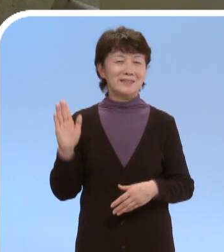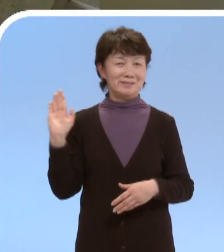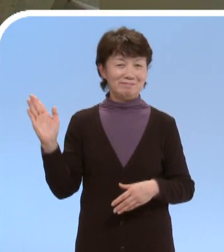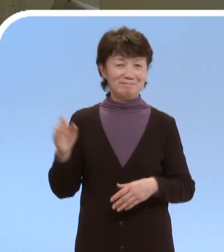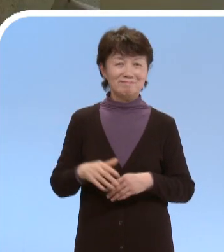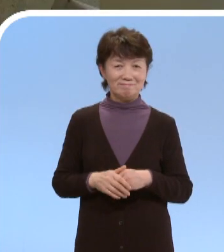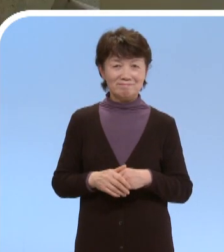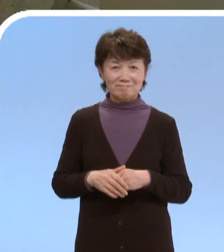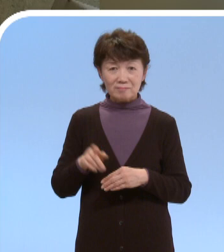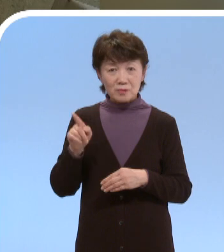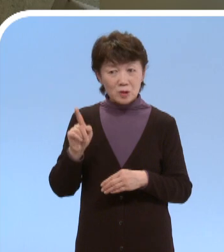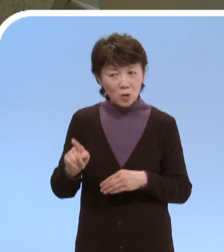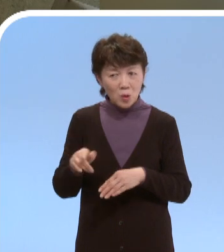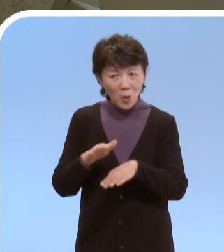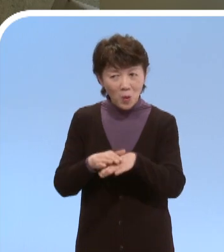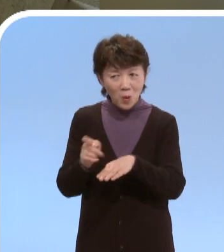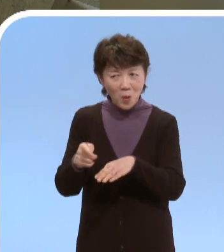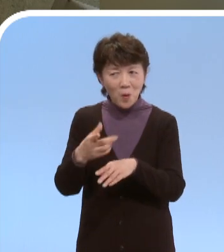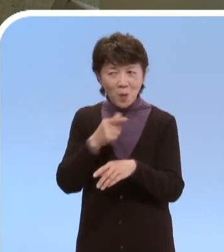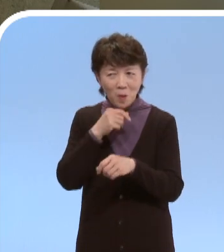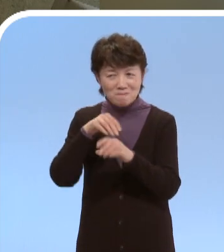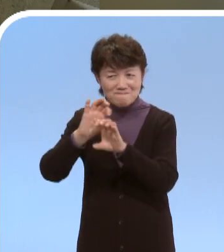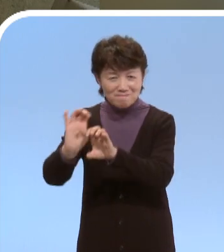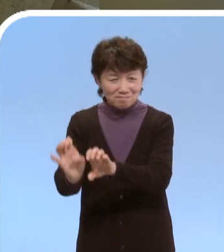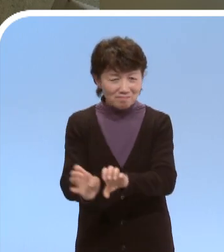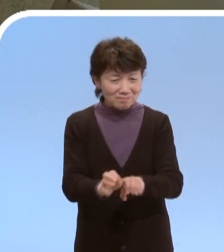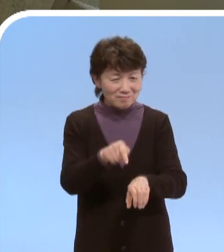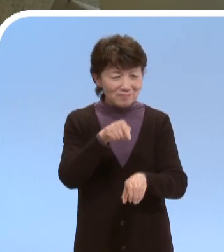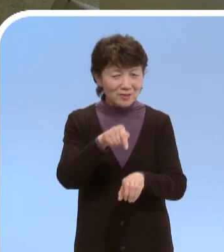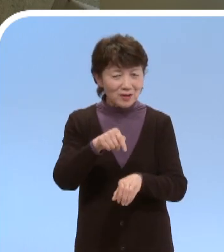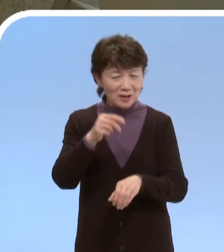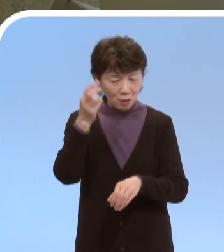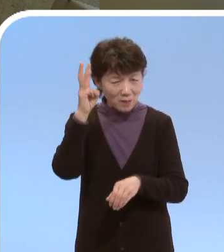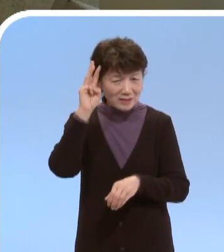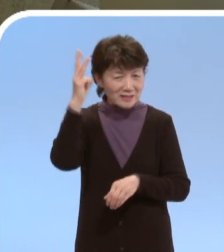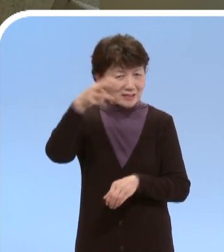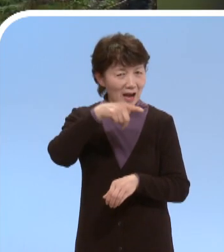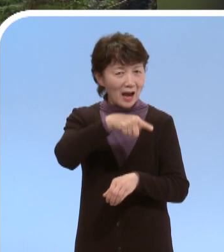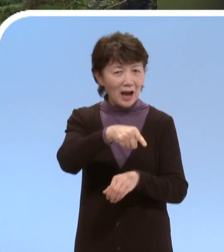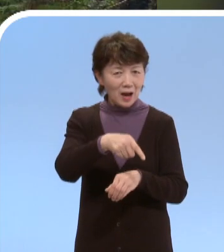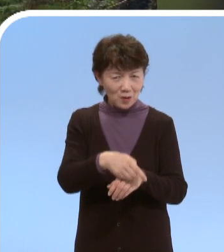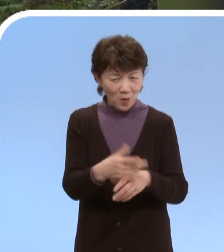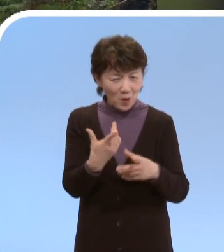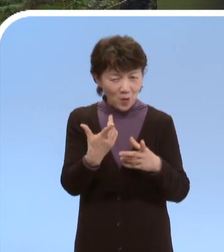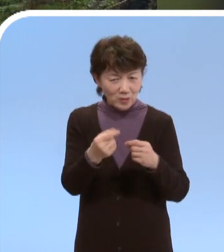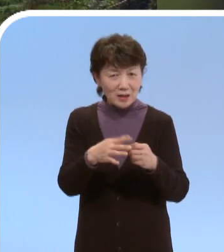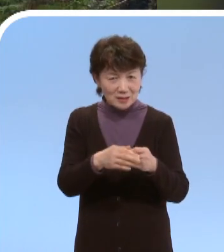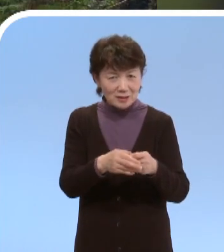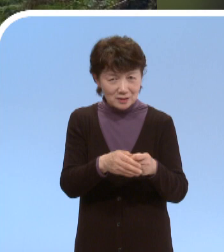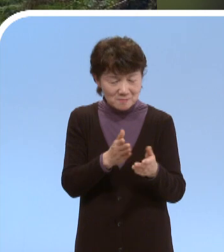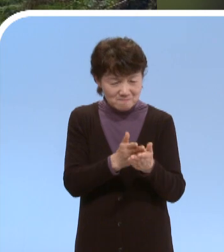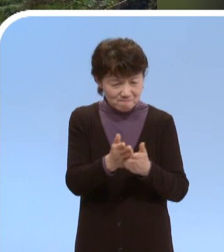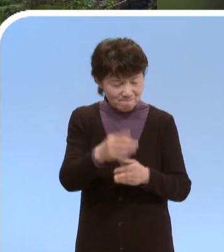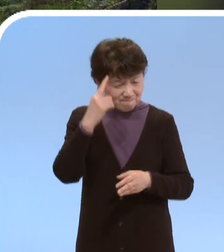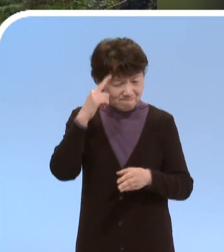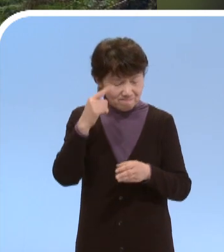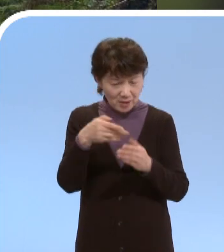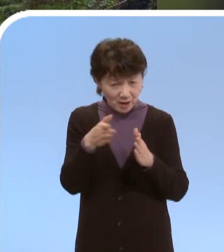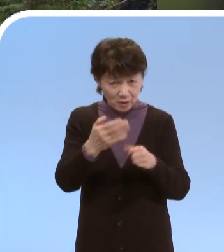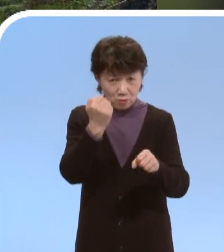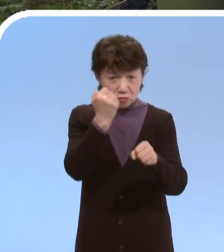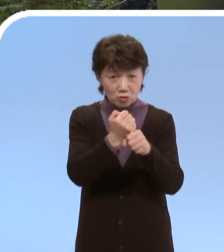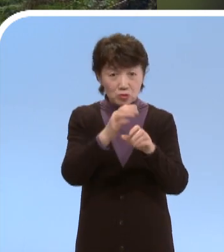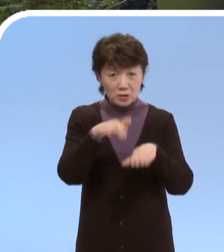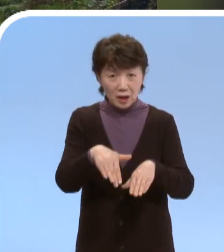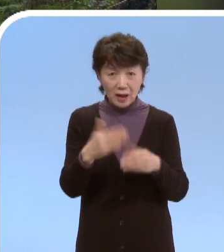そうした実績から超音波は鹿にも効果的なのではと鹿用の超音波器を開発し